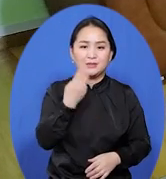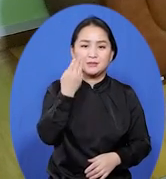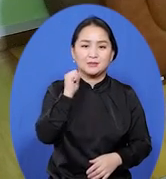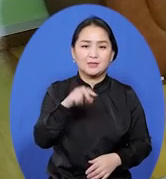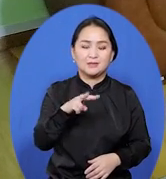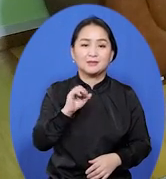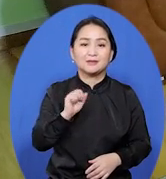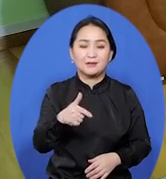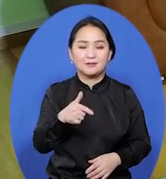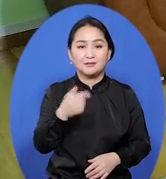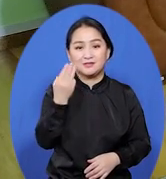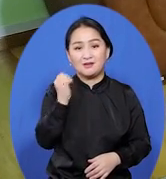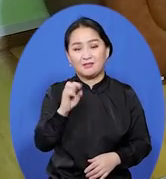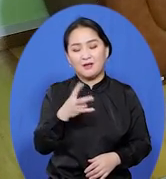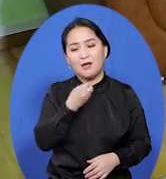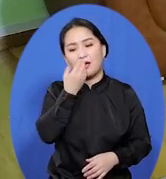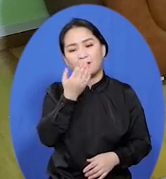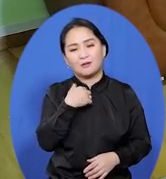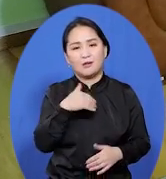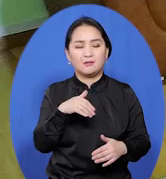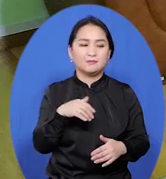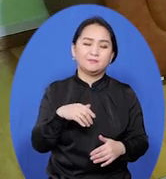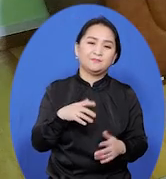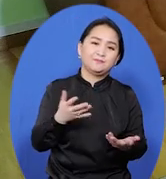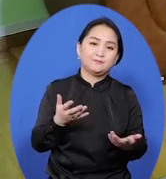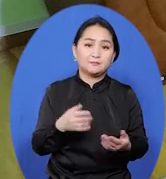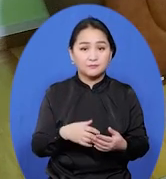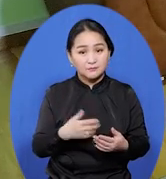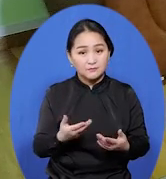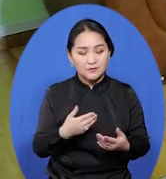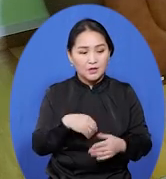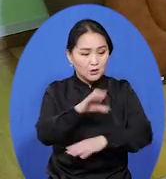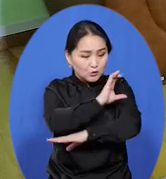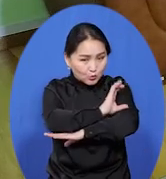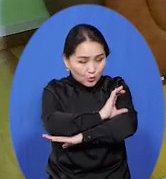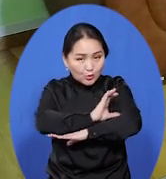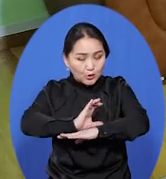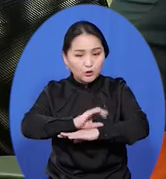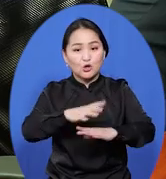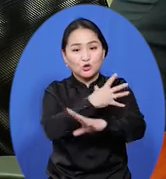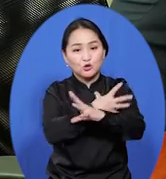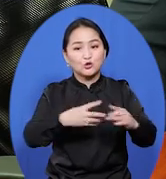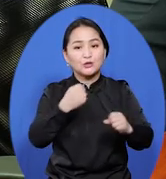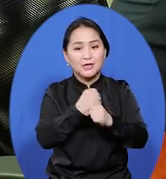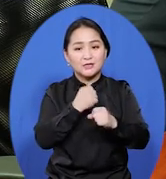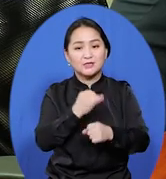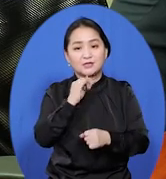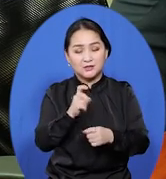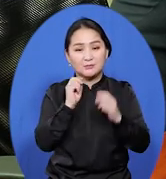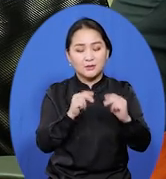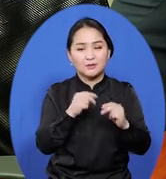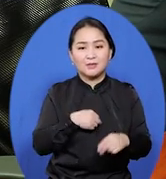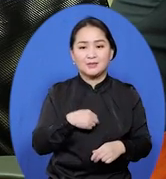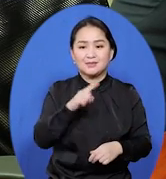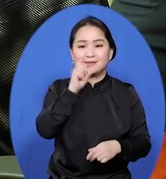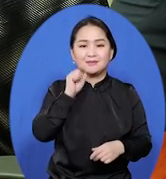шалтгаан шалтгаа хэлээл хойшоо суугаад байна шүү дээ. Тэгэхээр энийг бас соёон гэрүүл тандаа бид нар сургалт нөлөөллийн ажлууд их явуулдаг. За энэ жил сургалтын ажил чинь